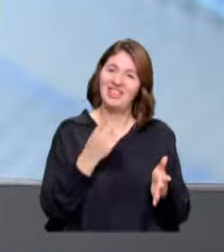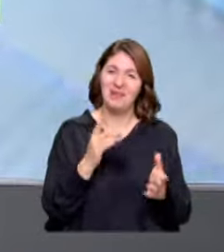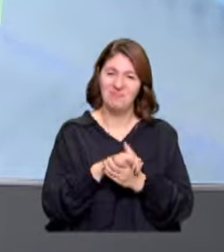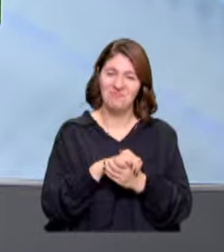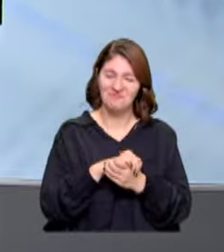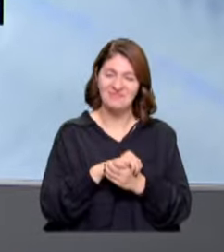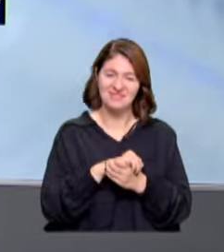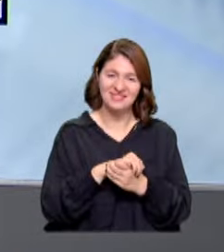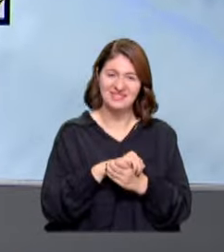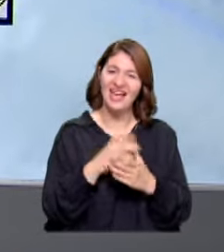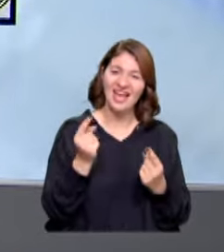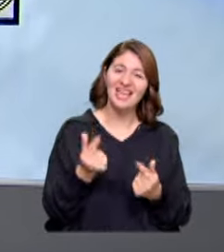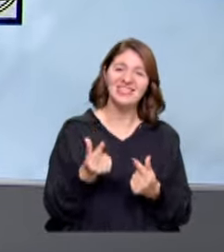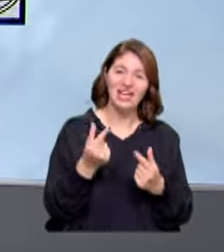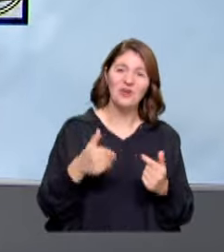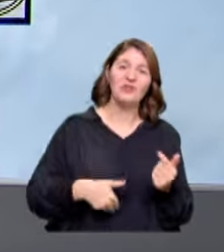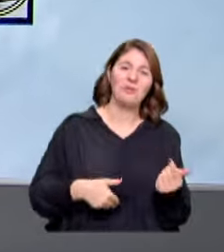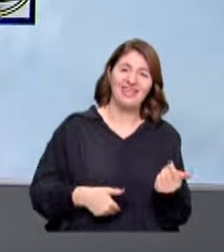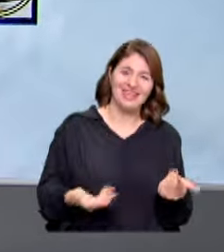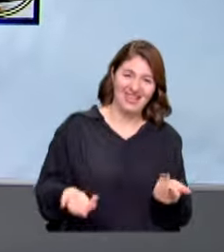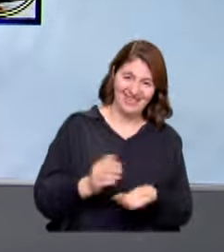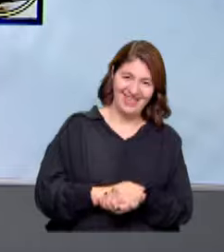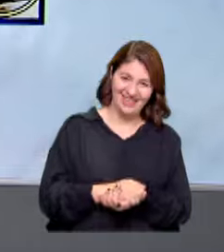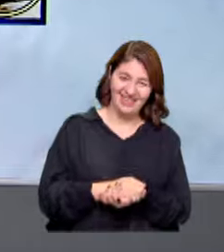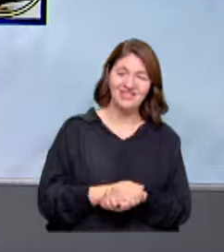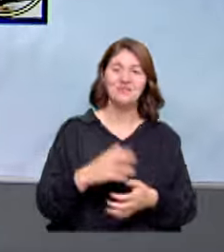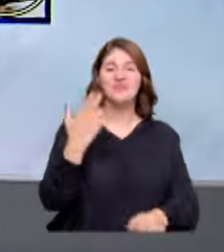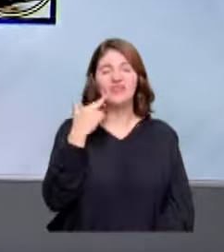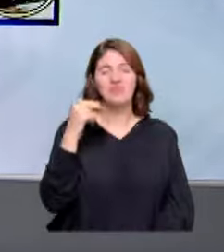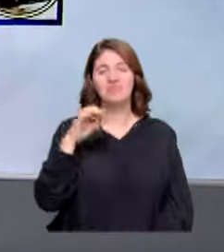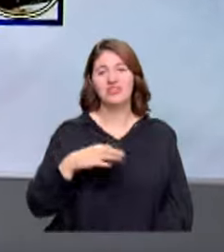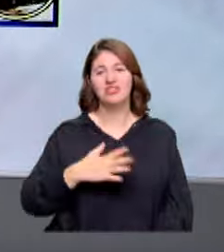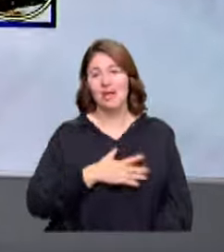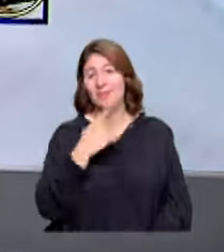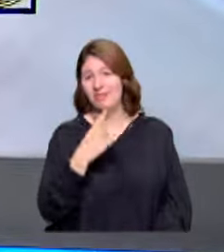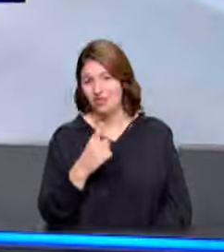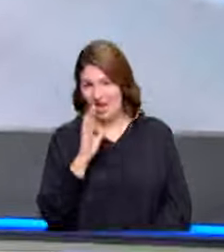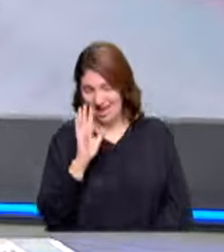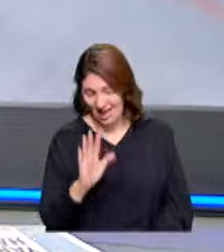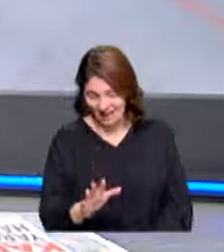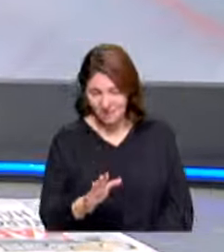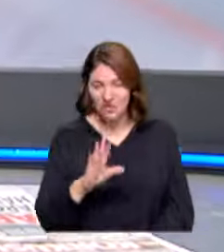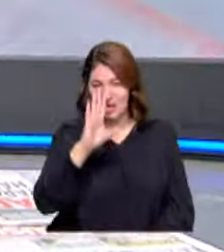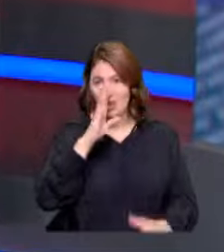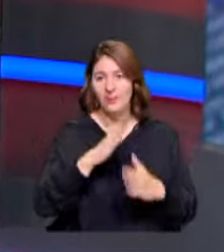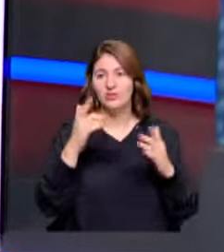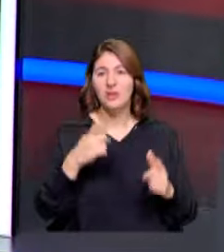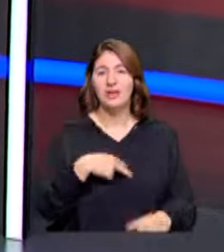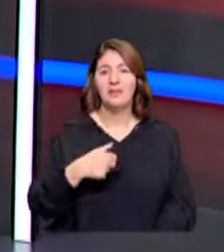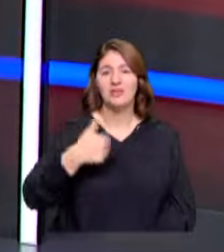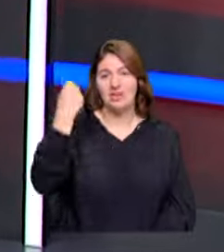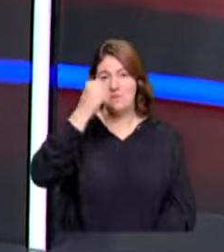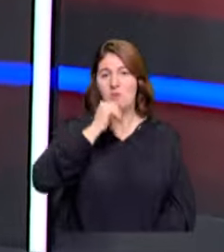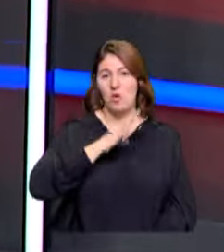diyelim. En azından komik. Efendim şimdi CHP demişken İstanbul Büyükşehir Belediye Başkanı